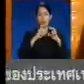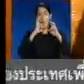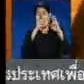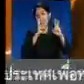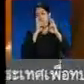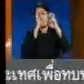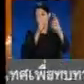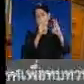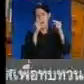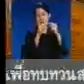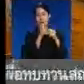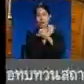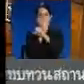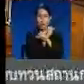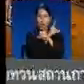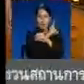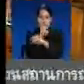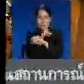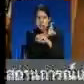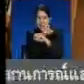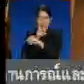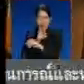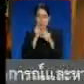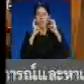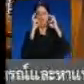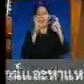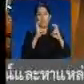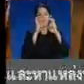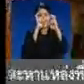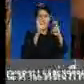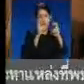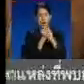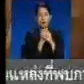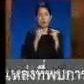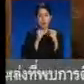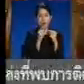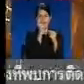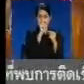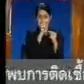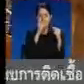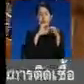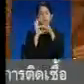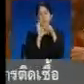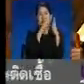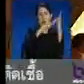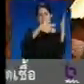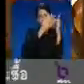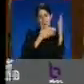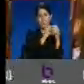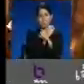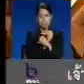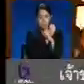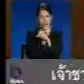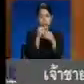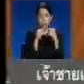BTS ฉีดพ่นน้ำยาฆ่าเชื้อภายในโบกี้รถไฟฟ้า BTS ซึ่งเป็น1ใน5มาตรการของการเฝ้าระวังการแพร่เชื้อของไข้หวัด